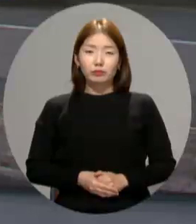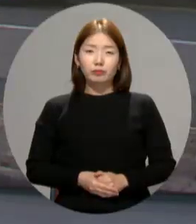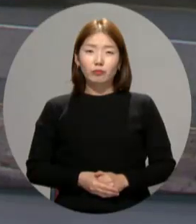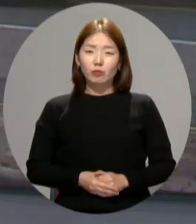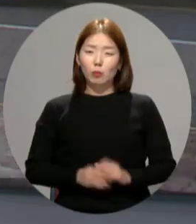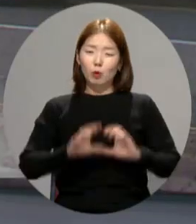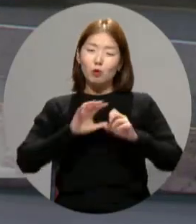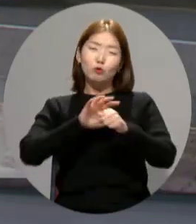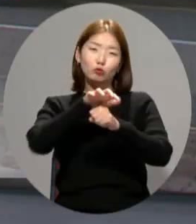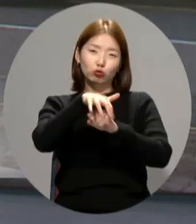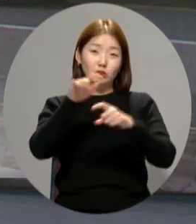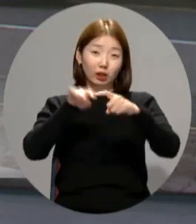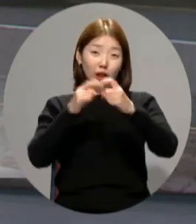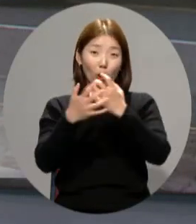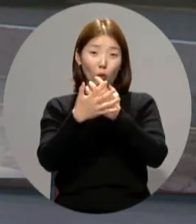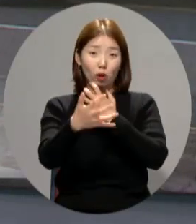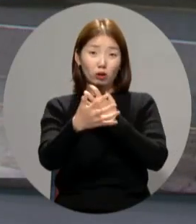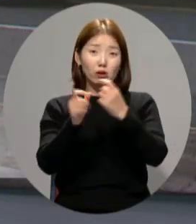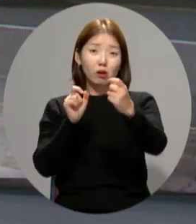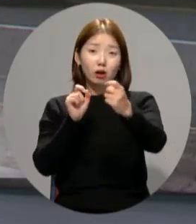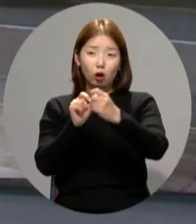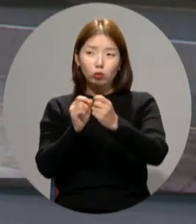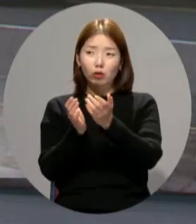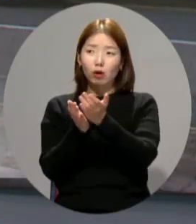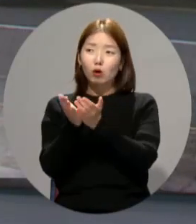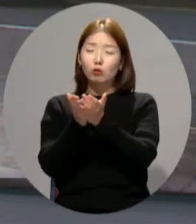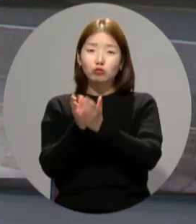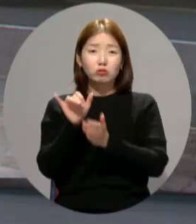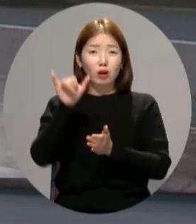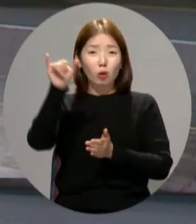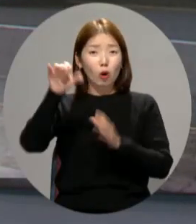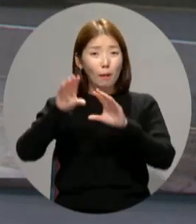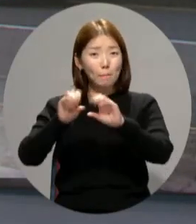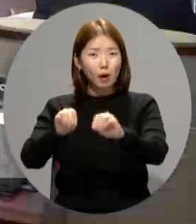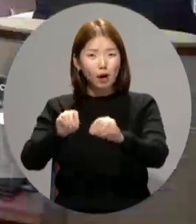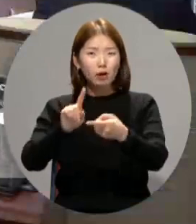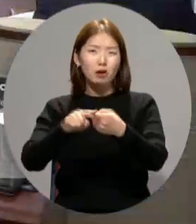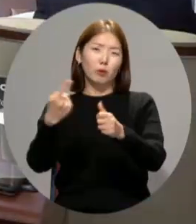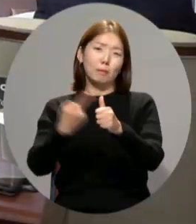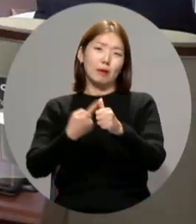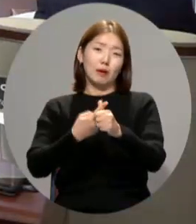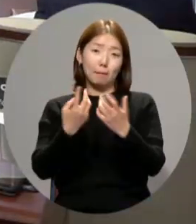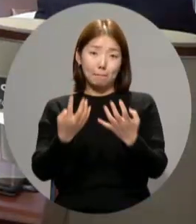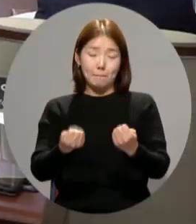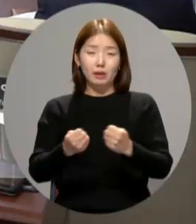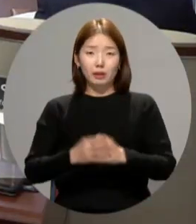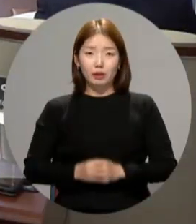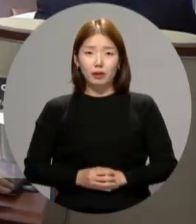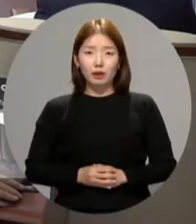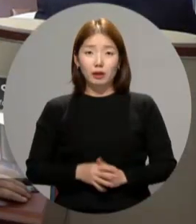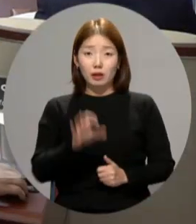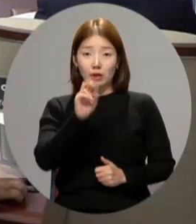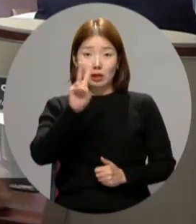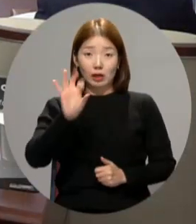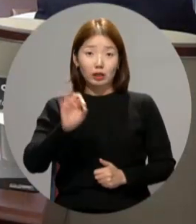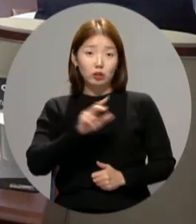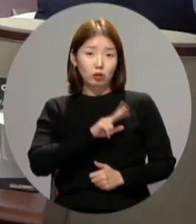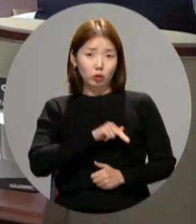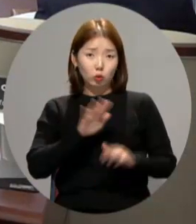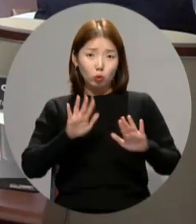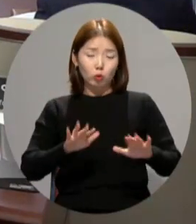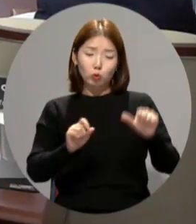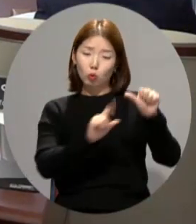대규모 국제대회를 앞두고 군산공항이 폐쇄되면서 질타가 이어지고 있습니다. 전북도의회 양혜석 의원은